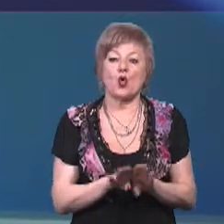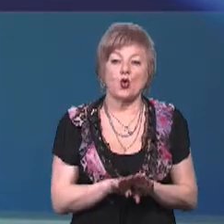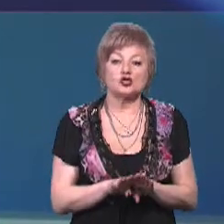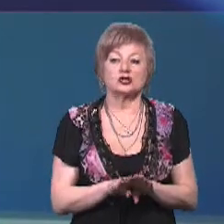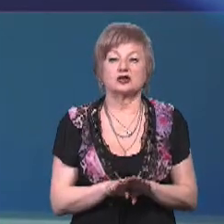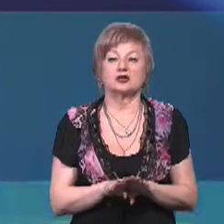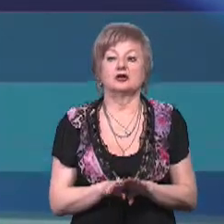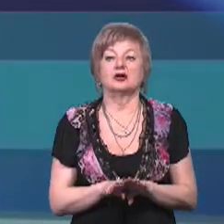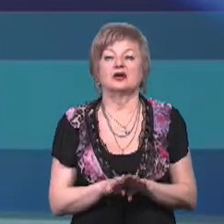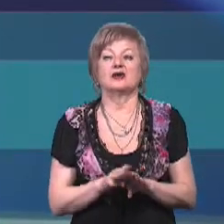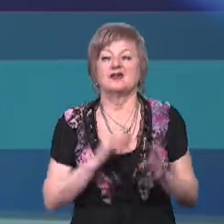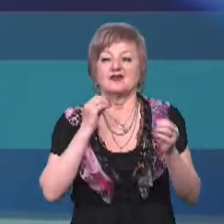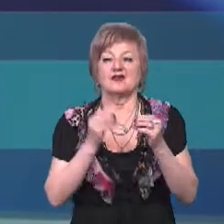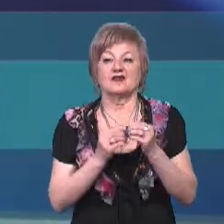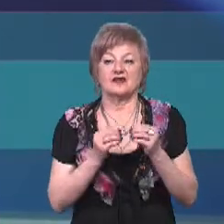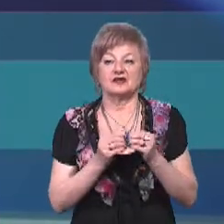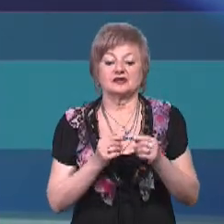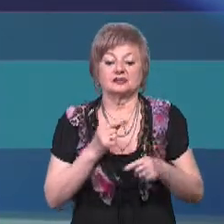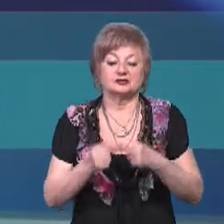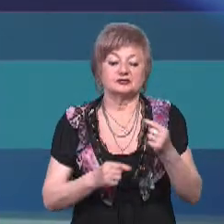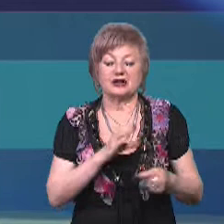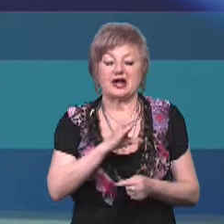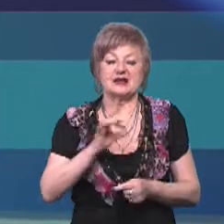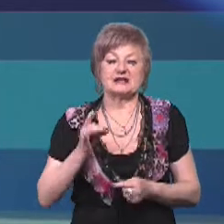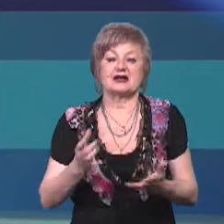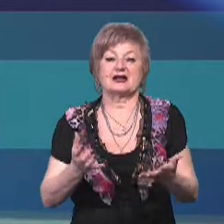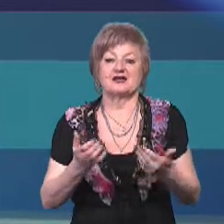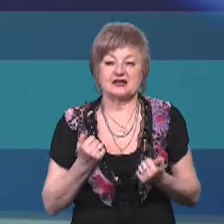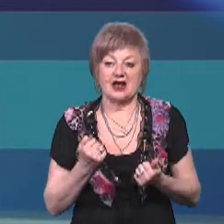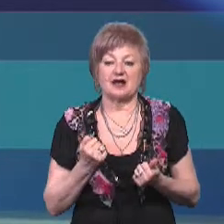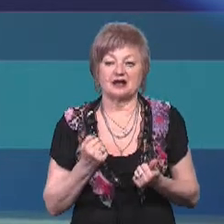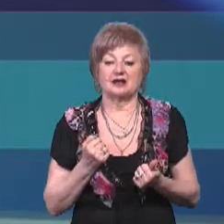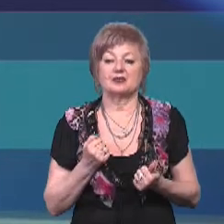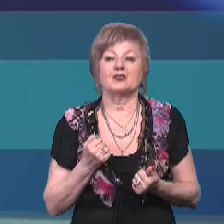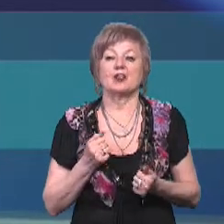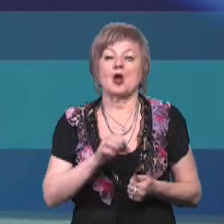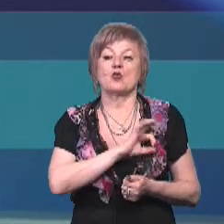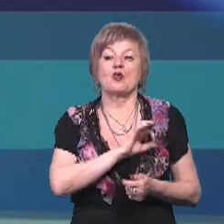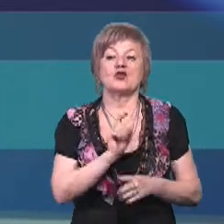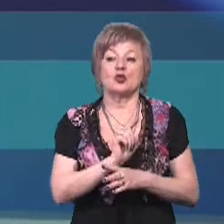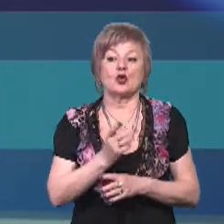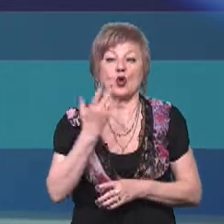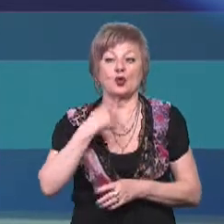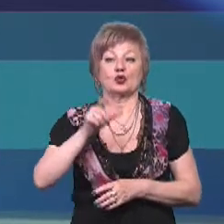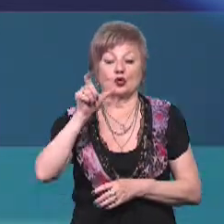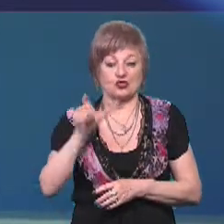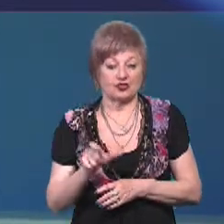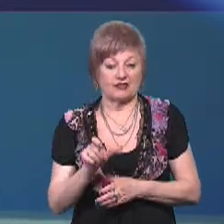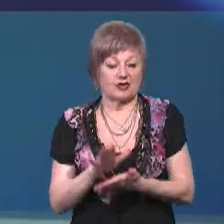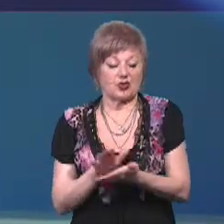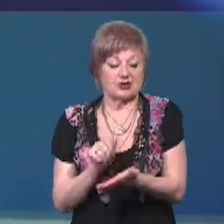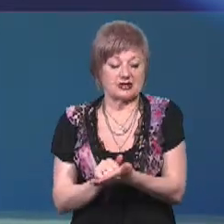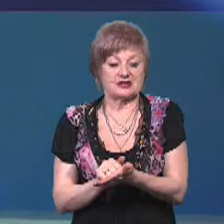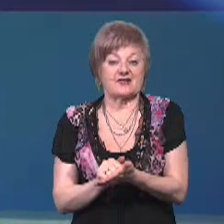що один і той же спадок від Радянського Союзу ми отримали у вигляді правових норм. Це коли людину називають злочинцем, навіть